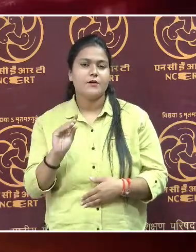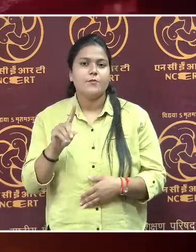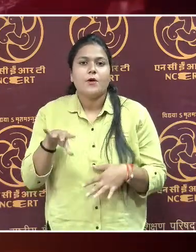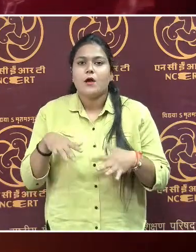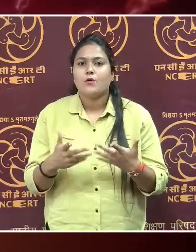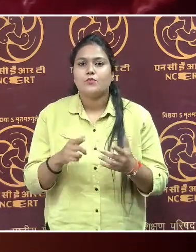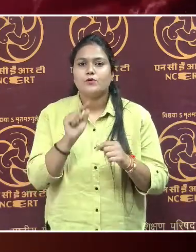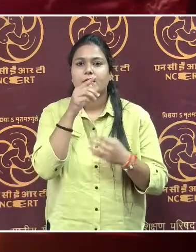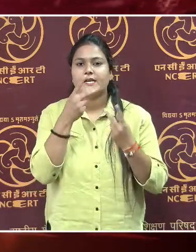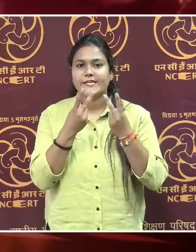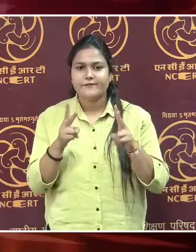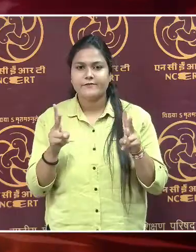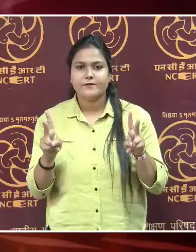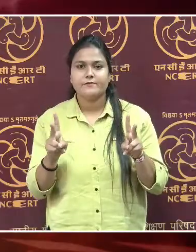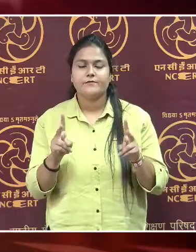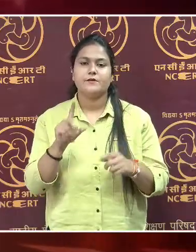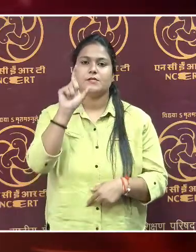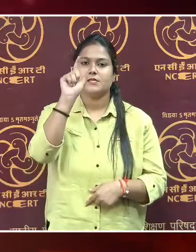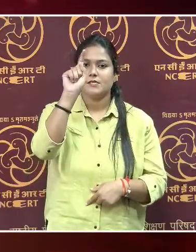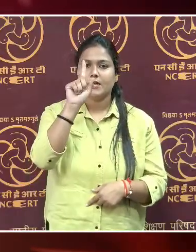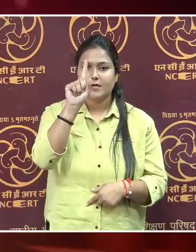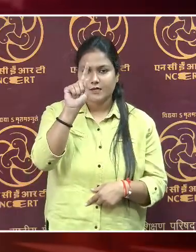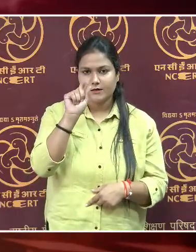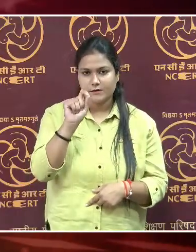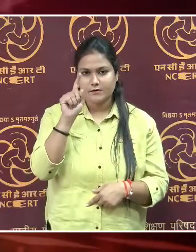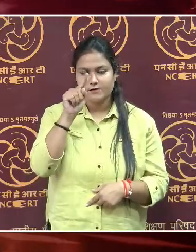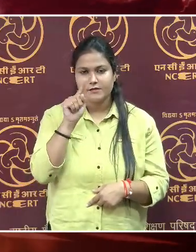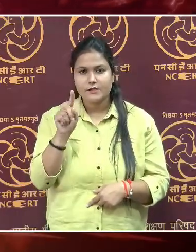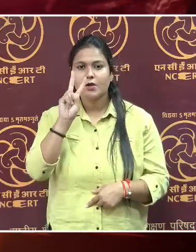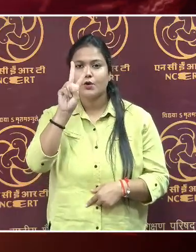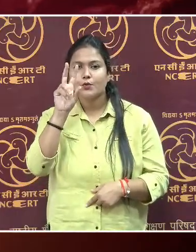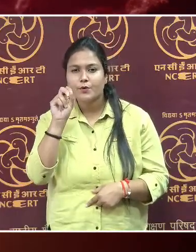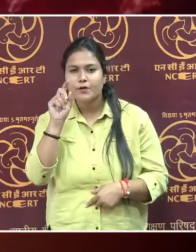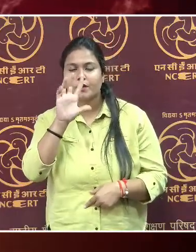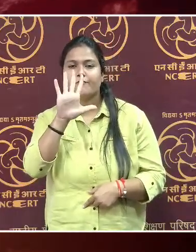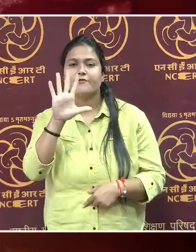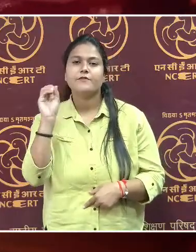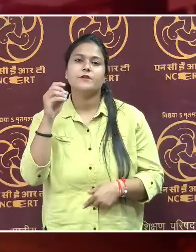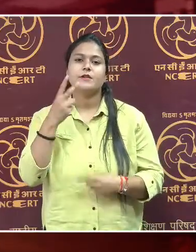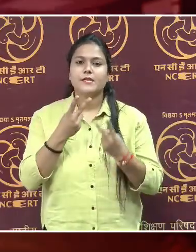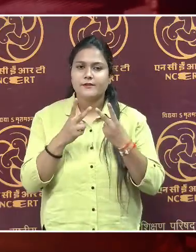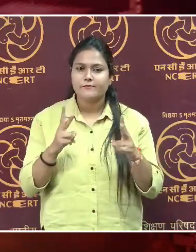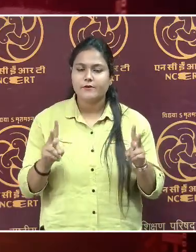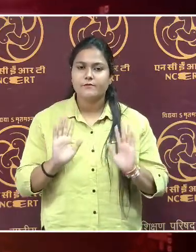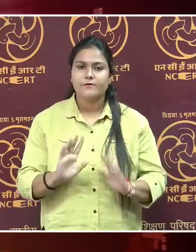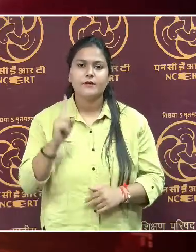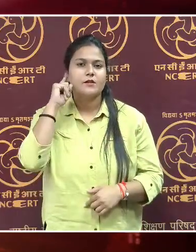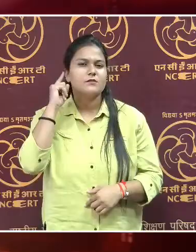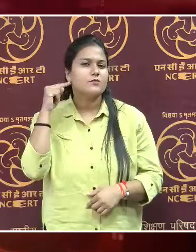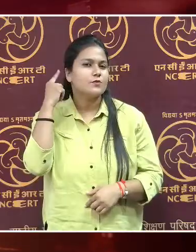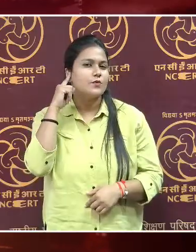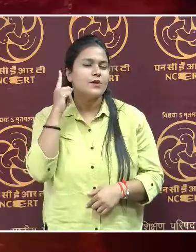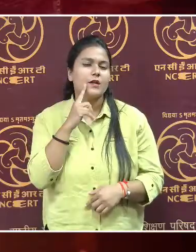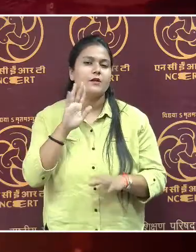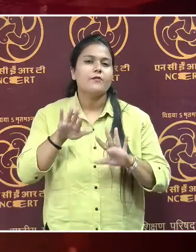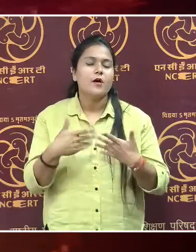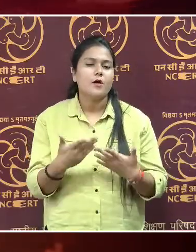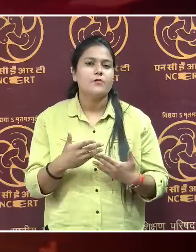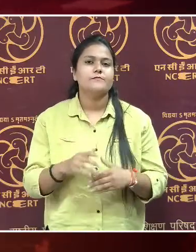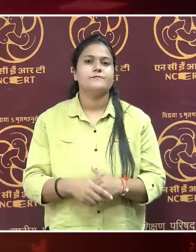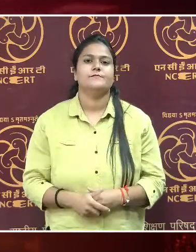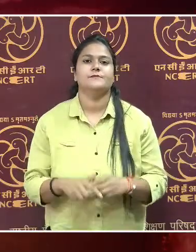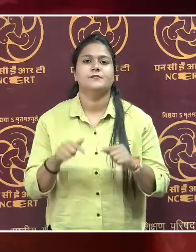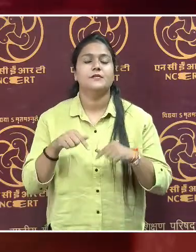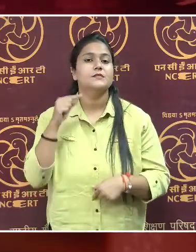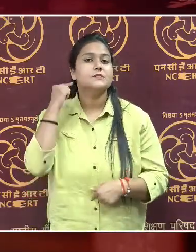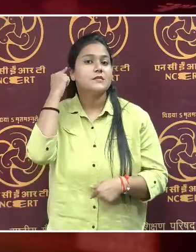इस सेशन में हम कुछ बहुत ही रेलेवेंट पॉइंट्स कवर करेंगे. विल ट्राई टू अंडरस्टैंड द एनाटॉमी एंड फिजियोलॉजी ऑफ ईयर. साथ ही साथ